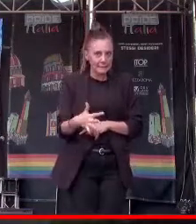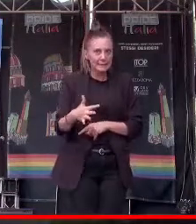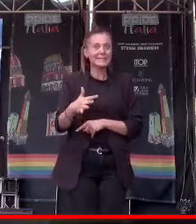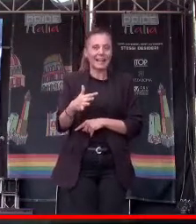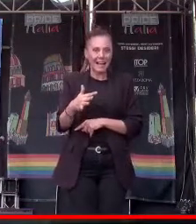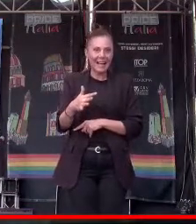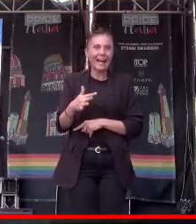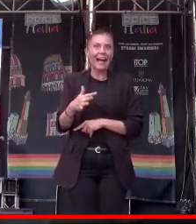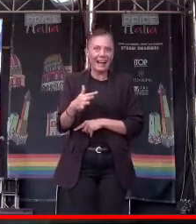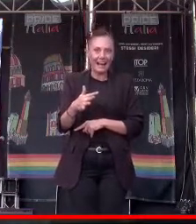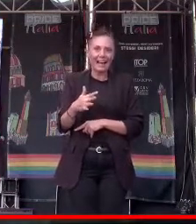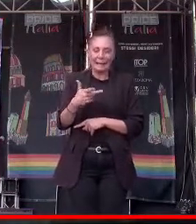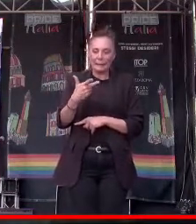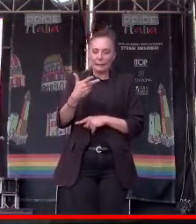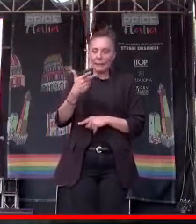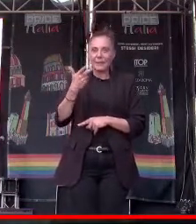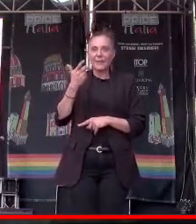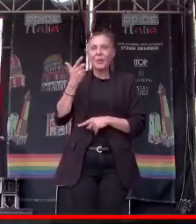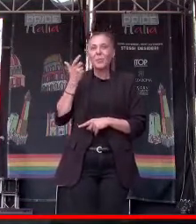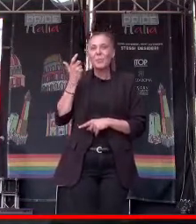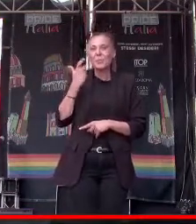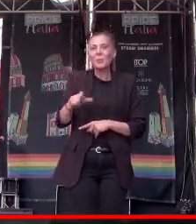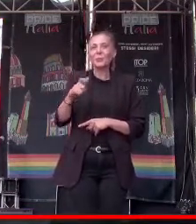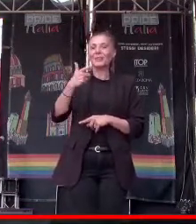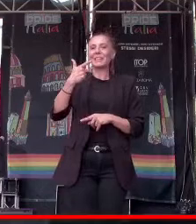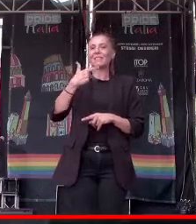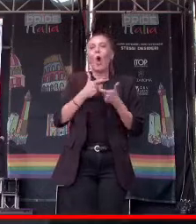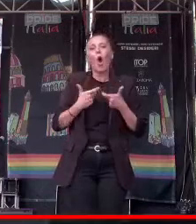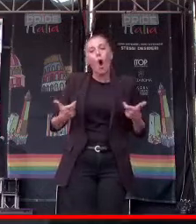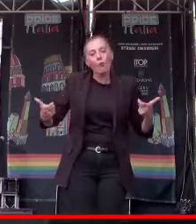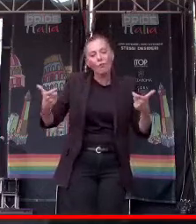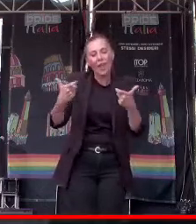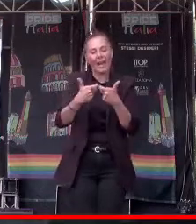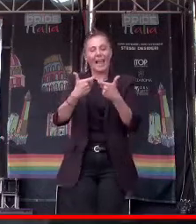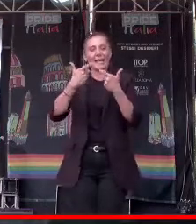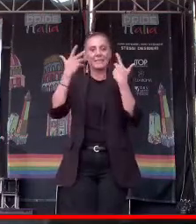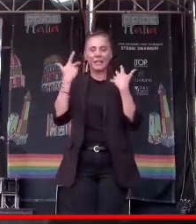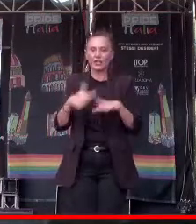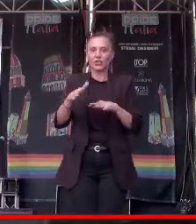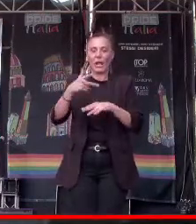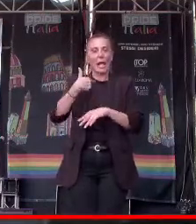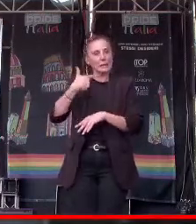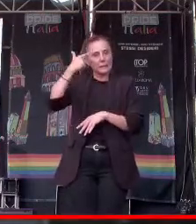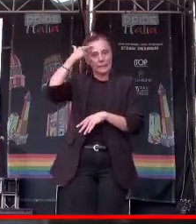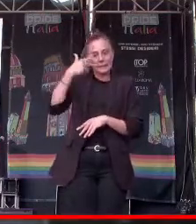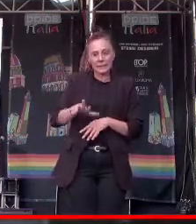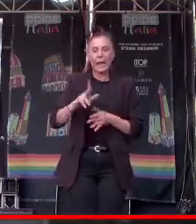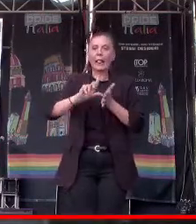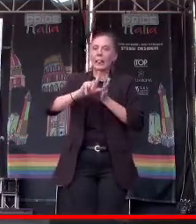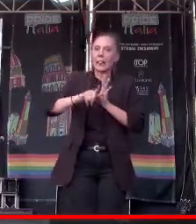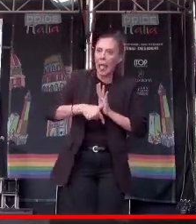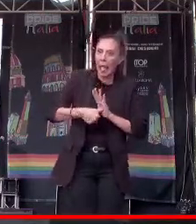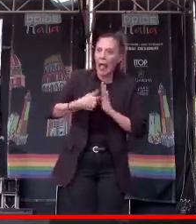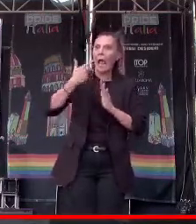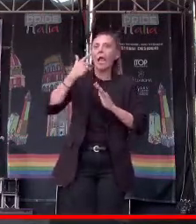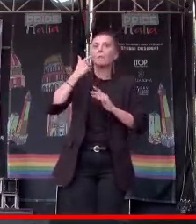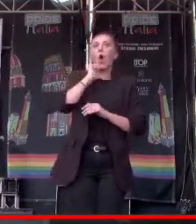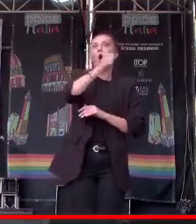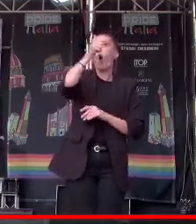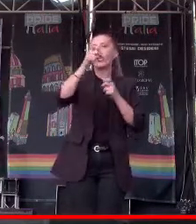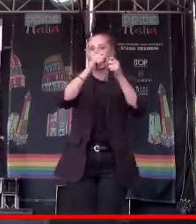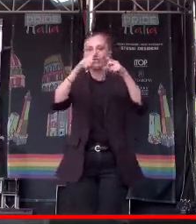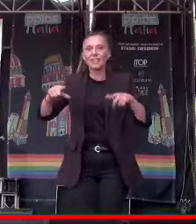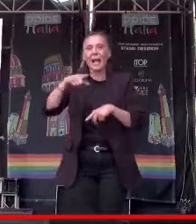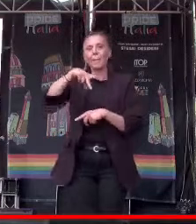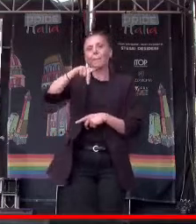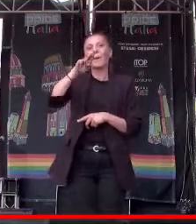lo ripetiamo nel corso di innumerevoli conferenze, sappiamo che da tempo dovrebbero essere stilate in ogni città i PEBA,